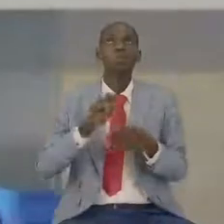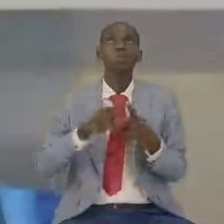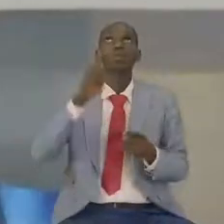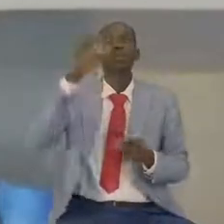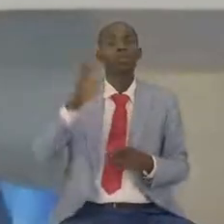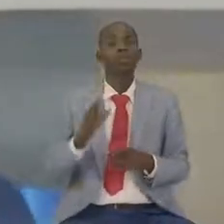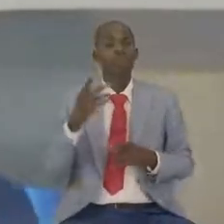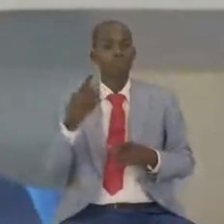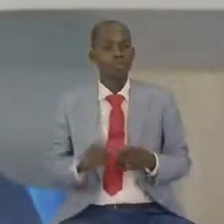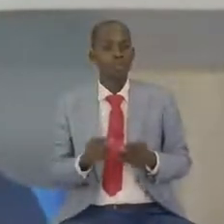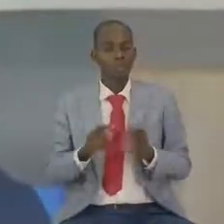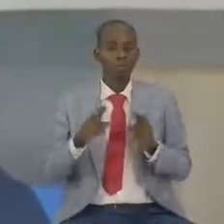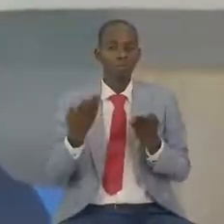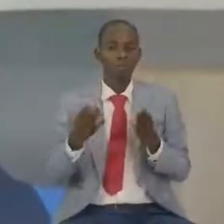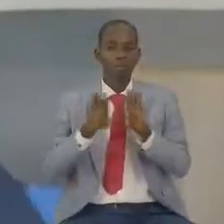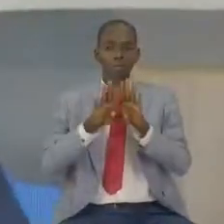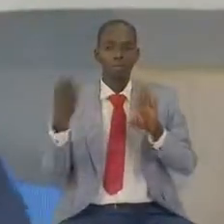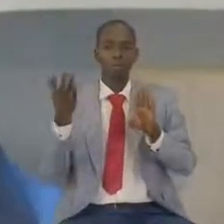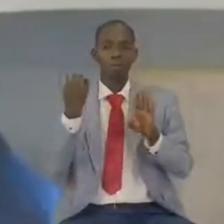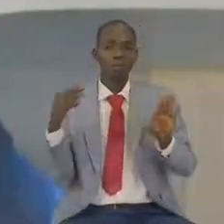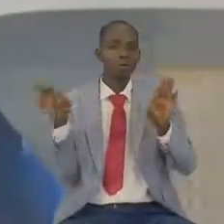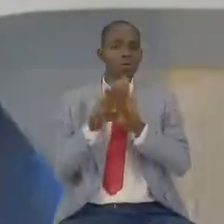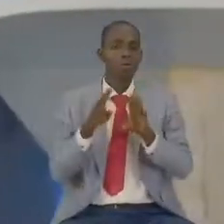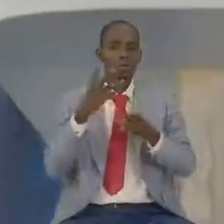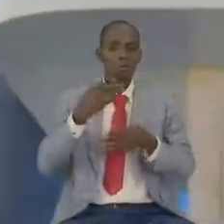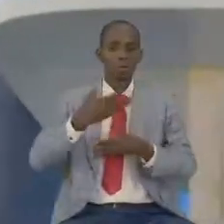portes étaient toujours fermées, les fenêtres étaient fermées.